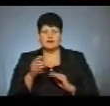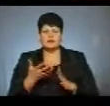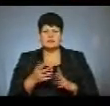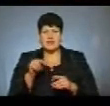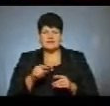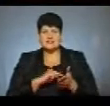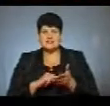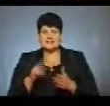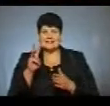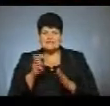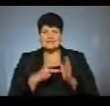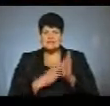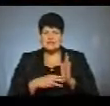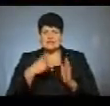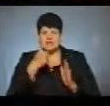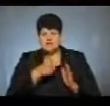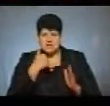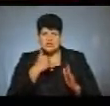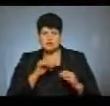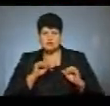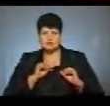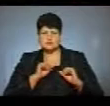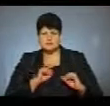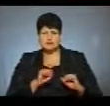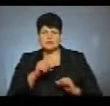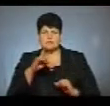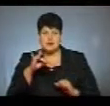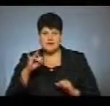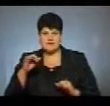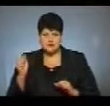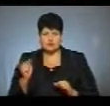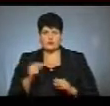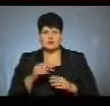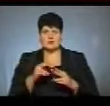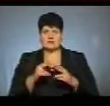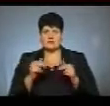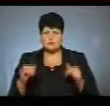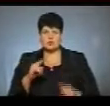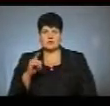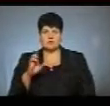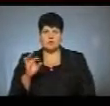відзначили 370-ту річницю облоги Збаразького замку і Зборівської битви.